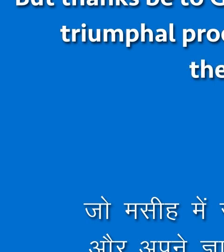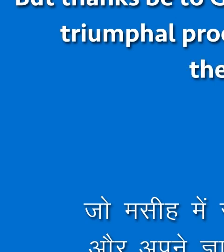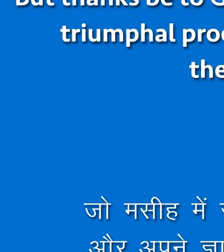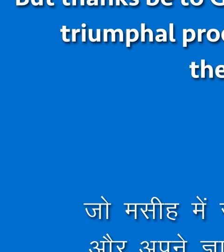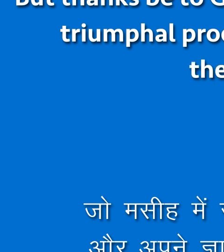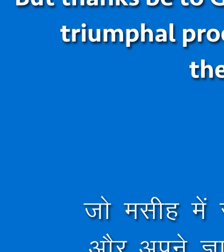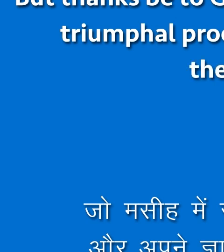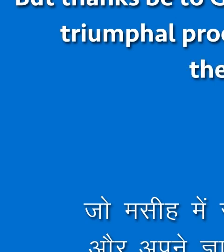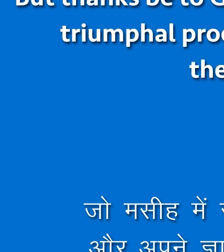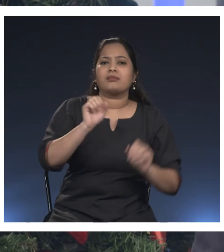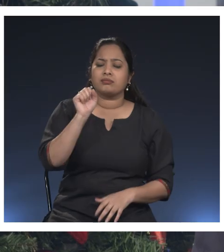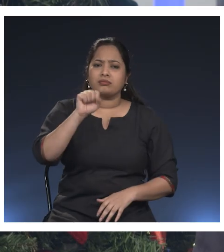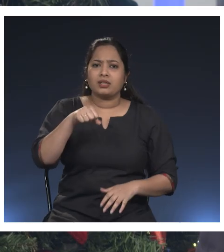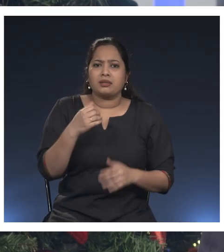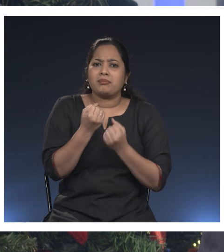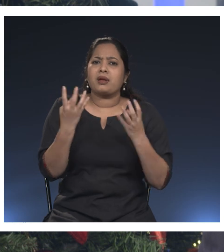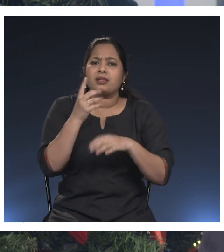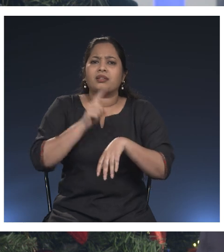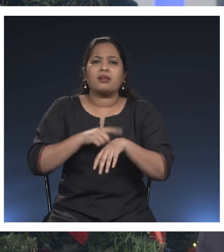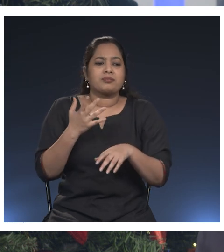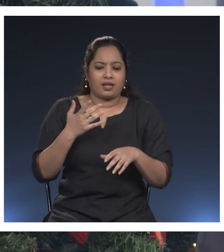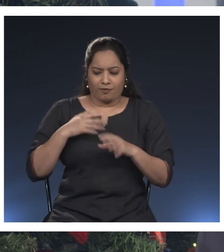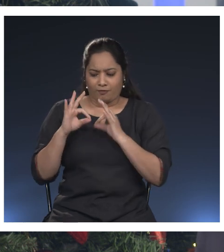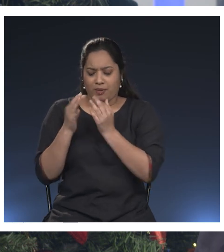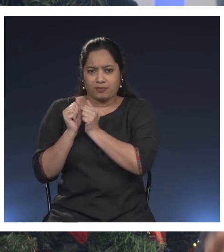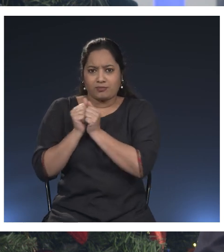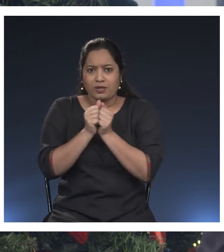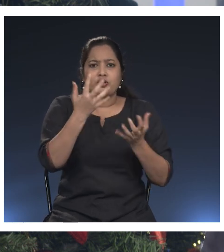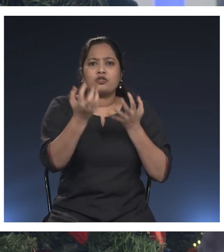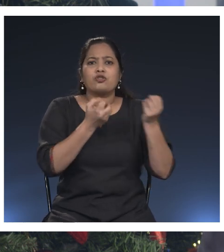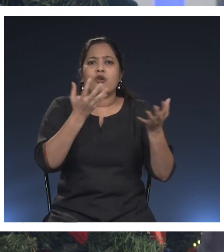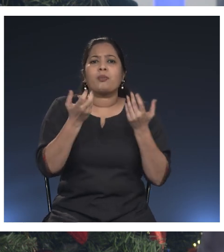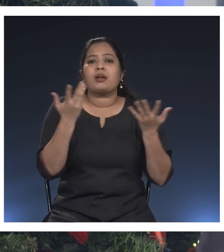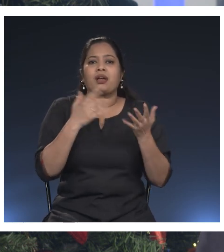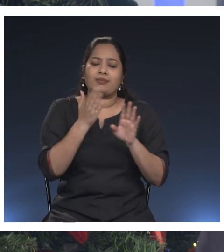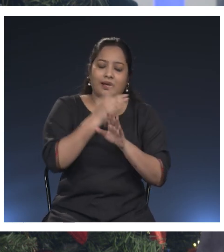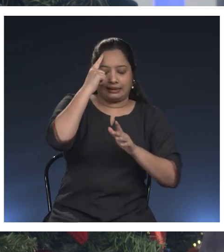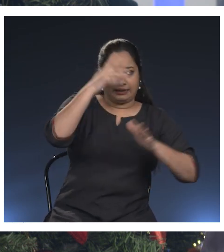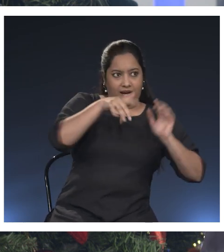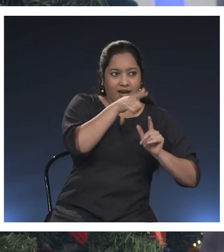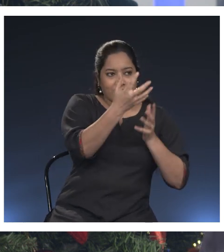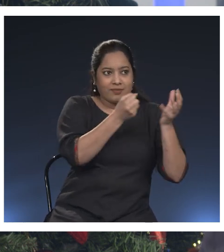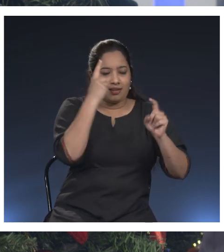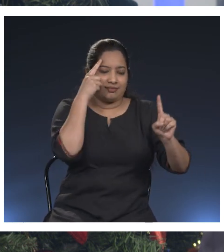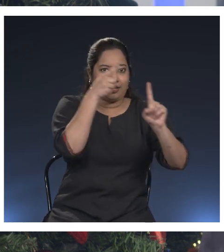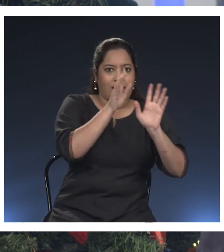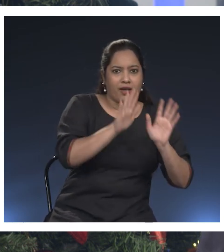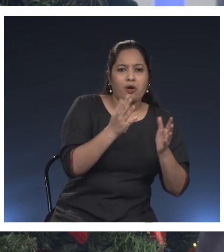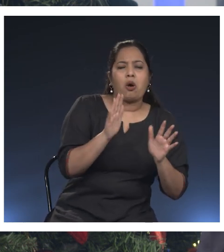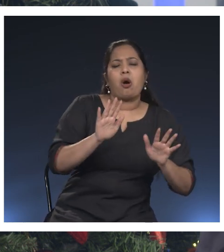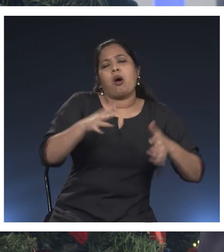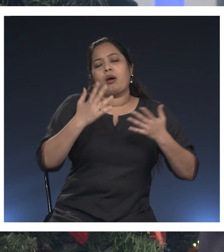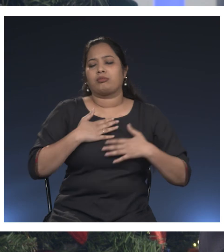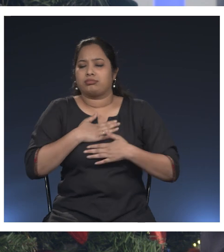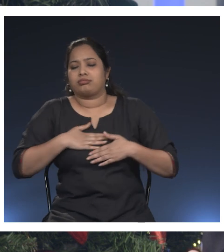जगह फैलाता है। जी हाँ प्रियो, कई बार हम शॉपिंग करने जाते हैं, कई बार अपने परिवार के लोगों के साथ जाते हैं, कई बार